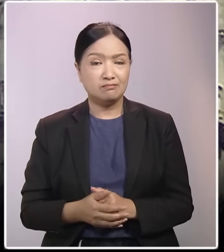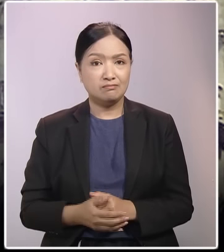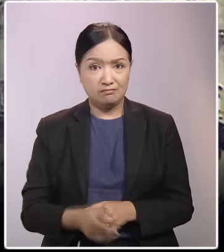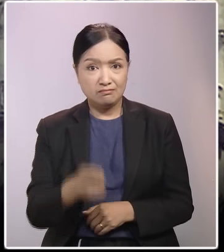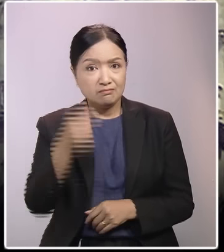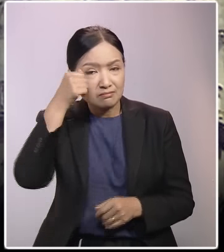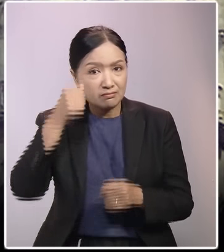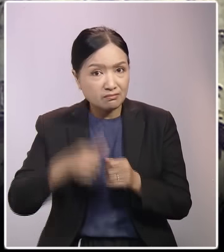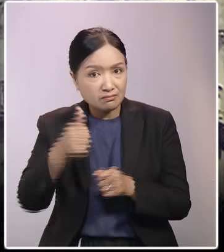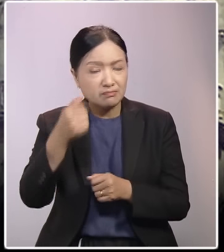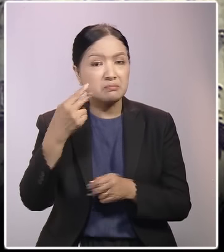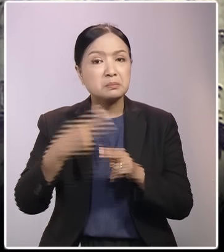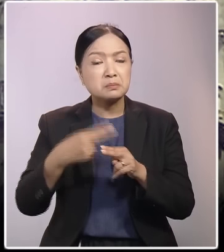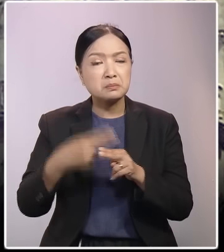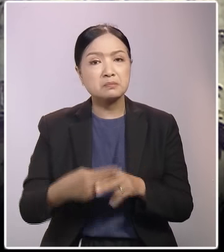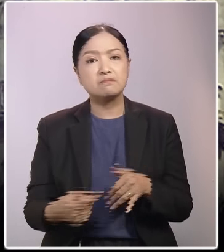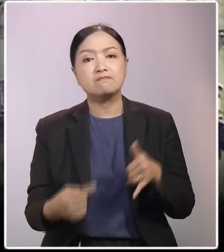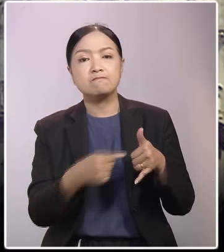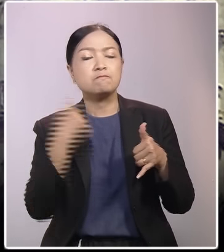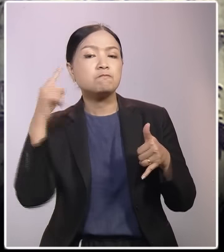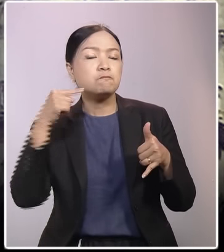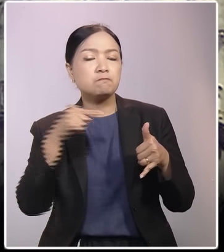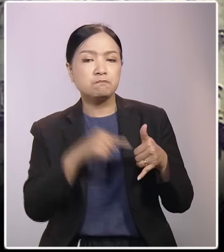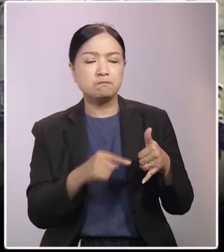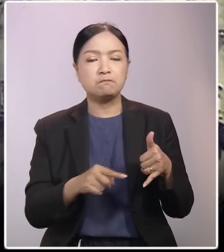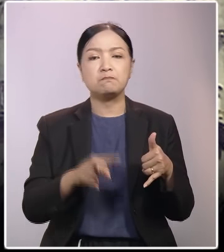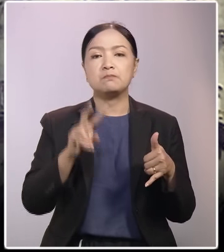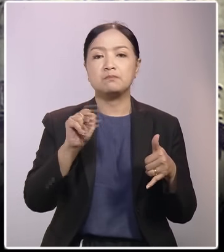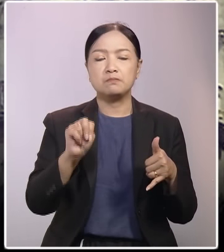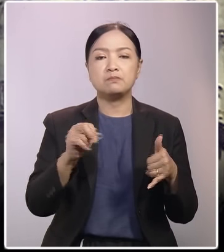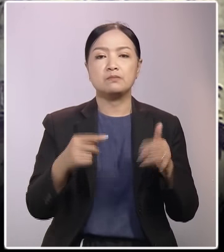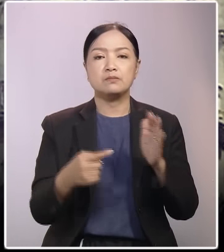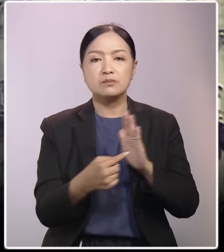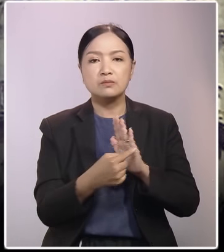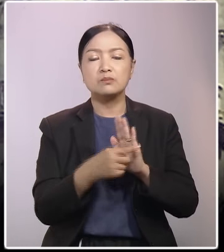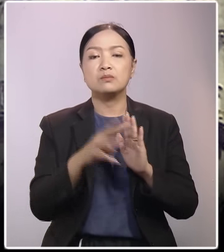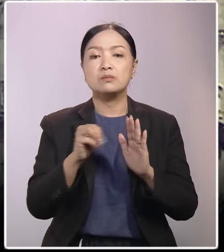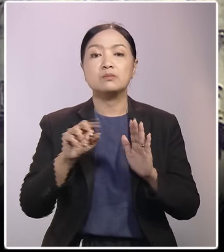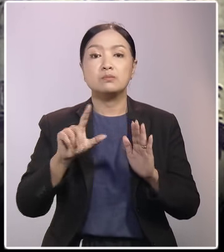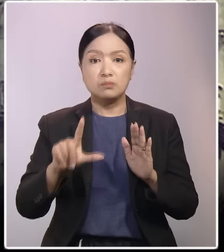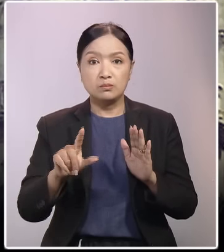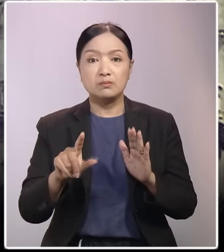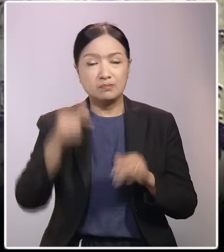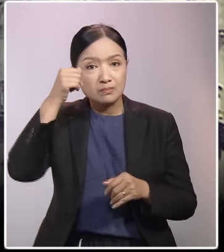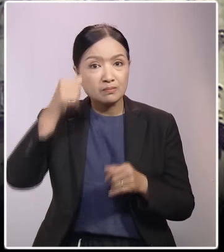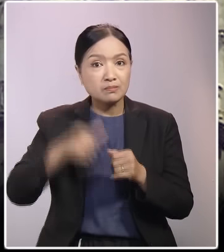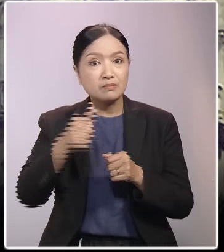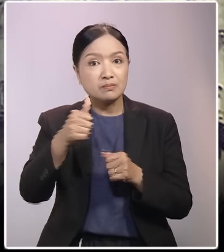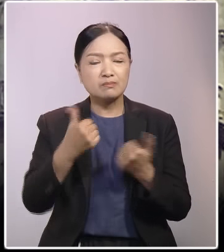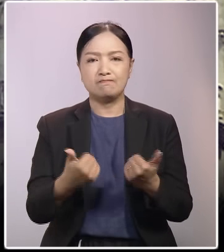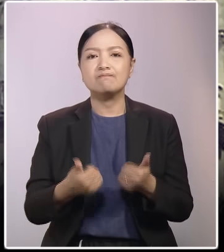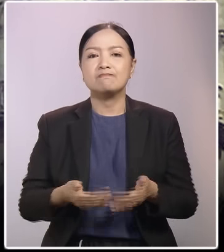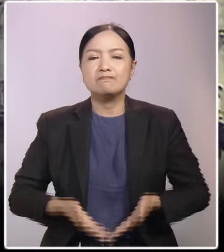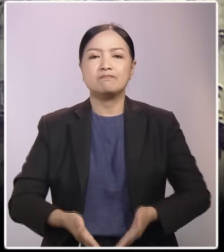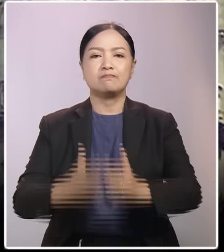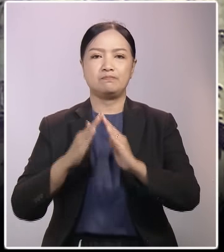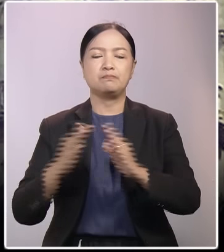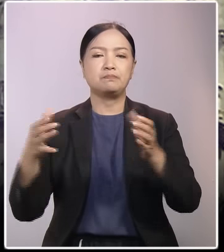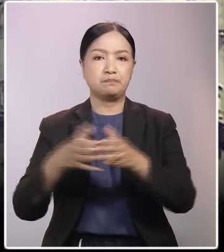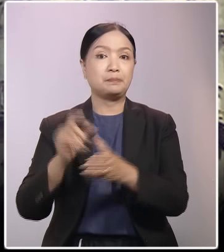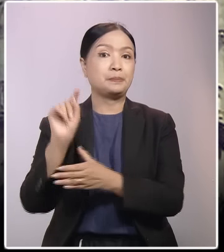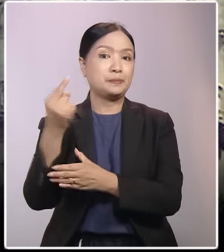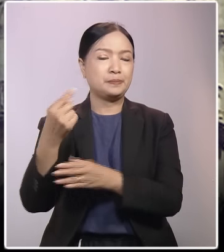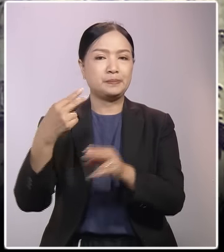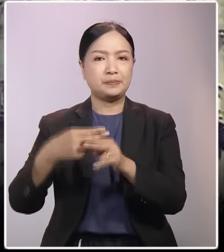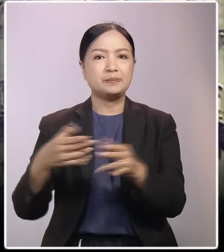นฤมลพิณโยสิวัฒน์ท่านเป็นอดีตรัฐมนตรีในยุคของบิ๊กตู่นะคะตอนหลังเนี่ยท่านไปตั้งพรรคการเมืองใหม่